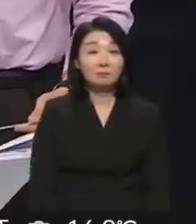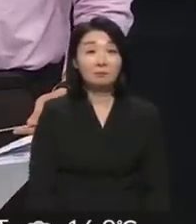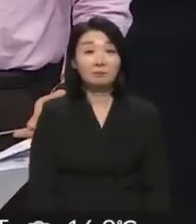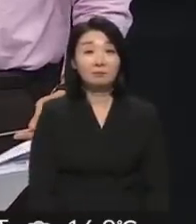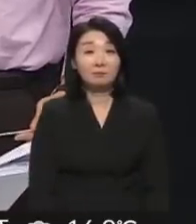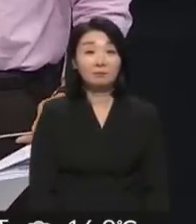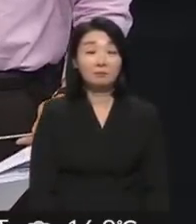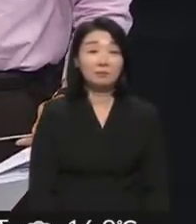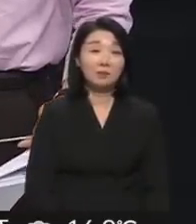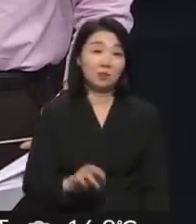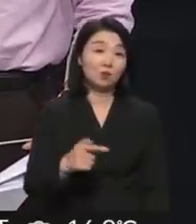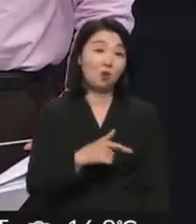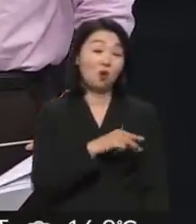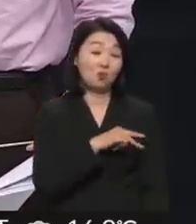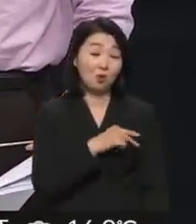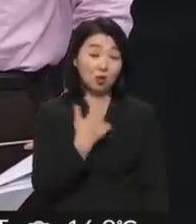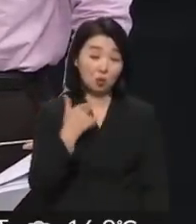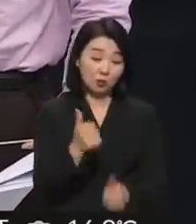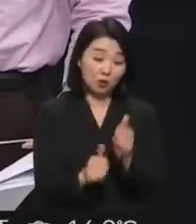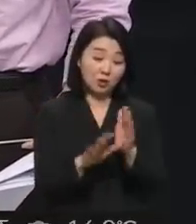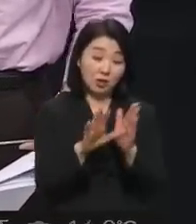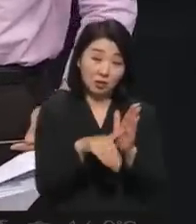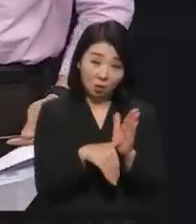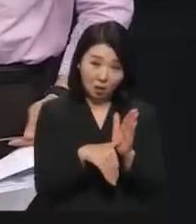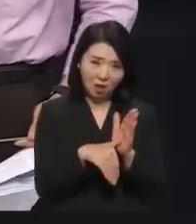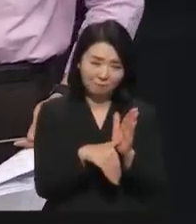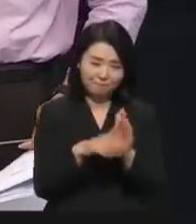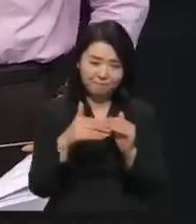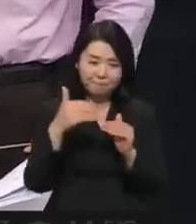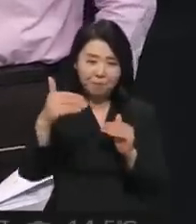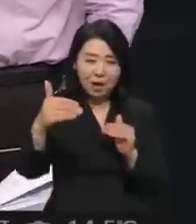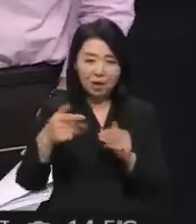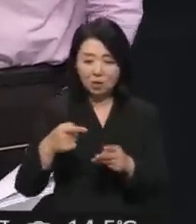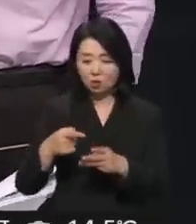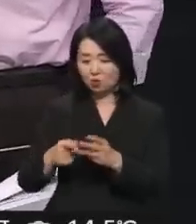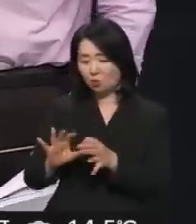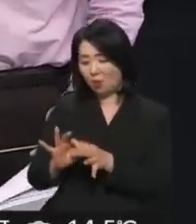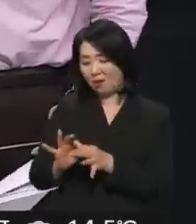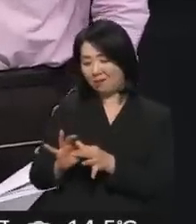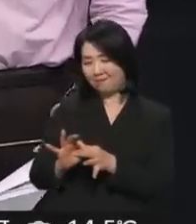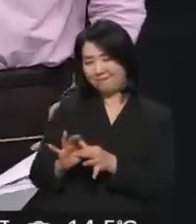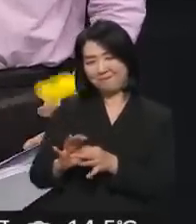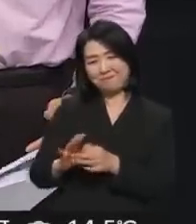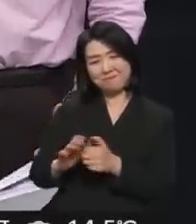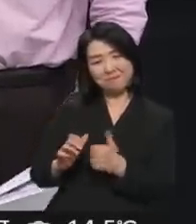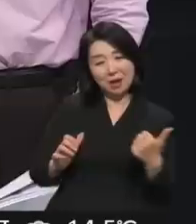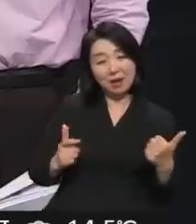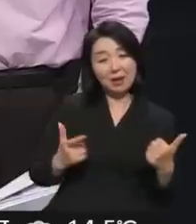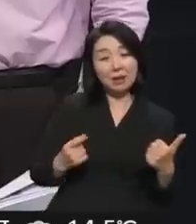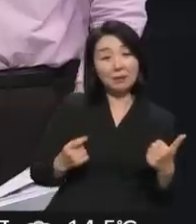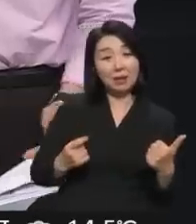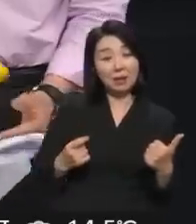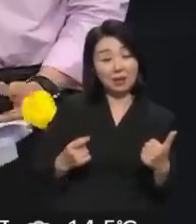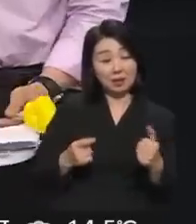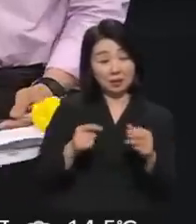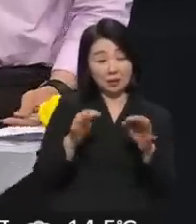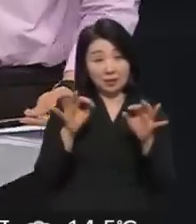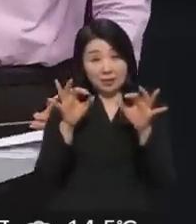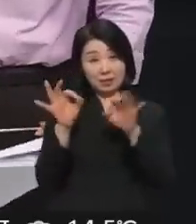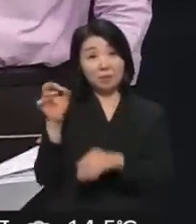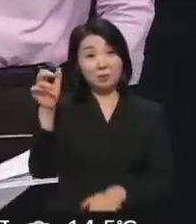그럼에도 권 의원은 지난 전당대회 국면을 거치면서 윤심에서 약간 멀어진 인상을 줬죠. 김기현 대표가 장